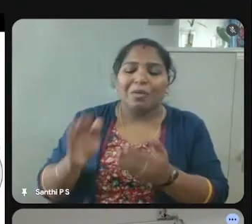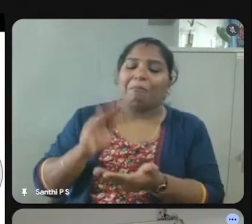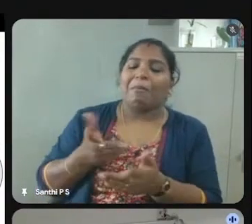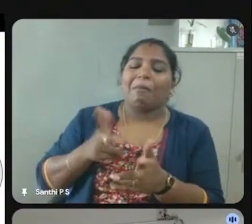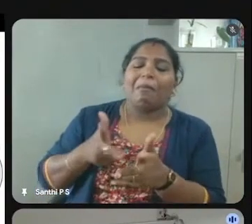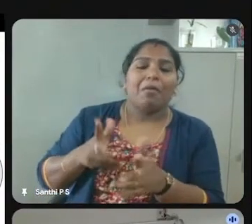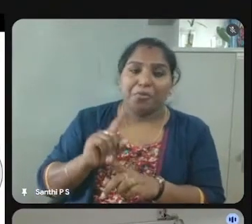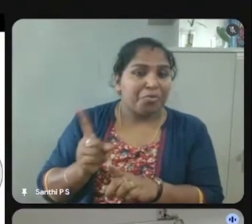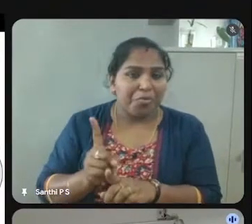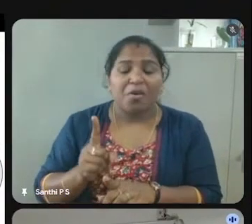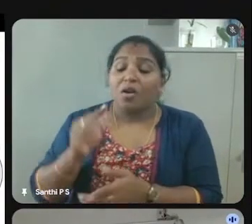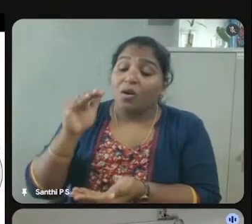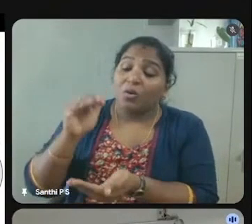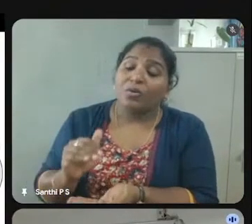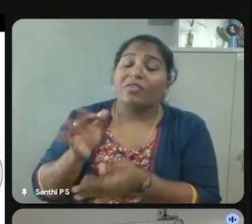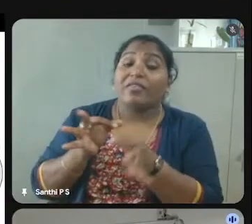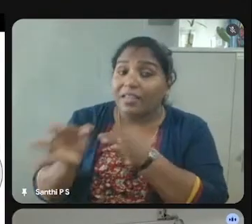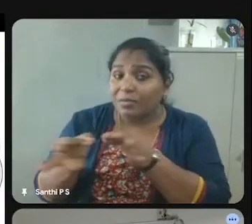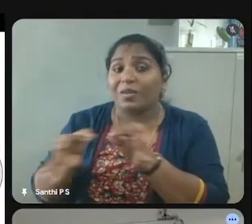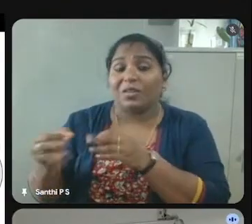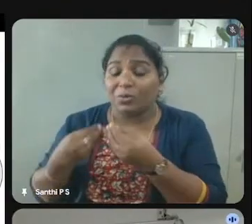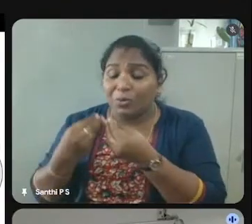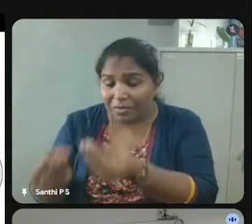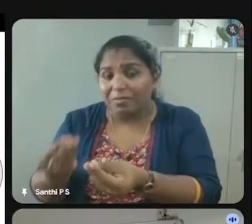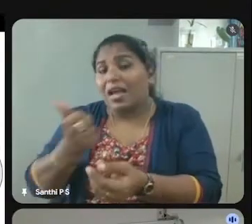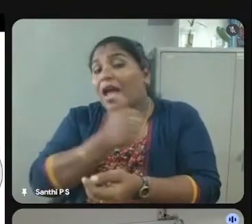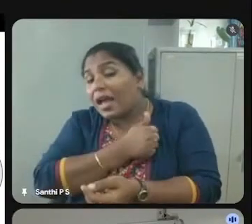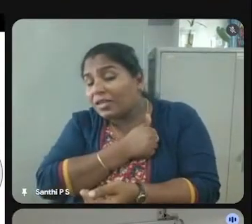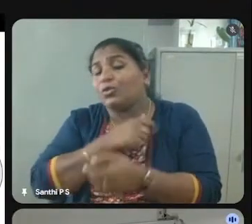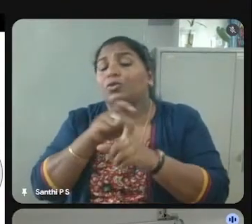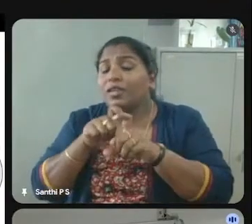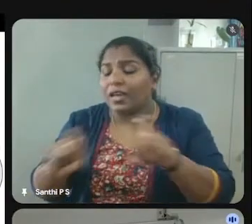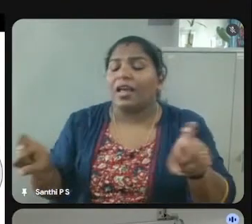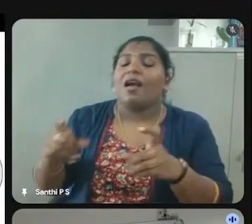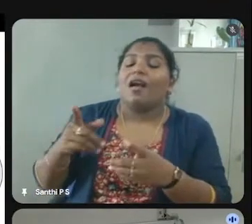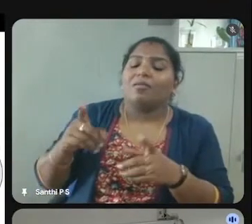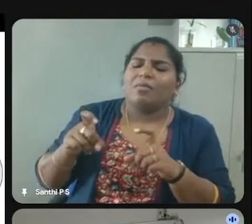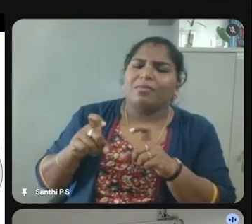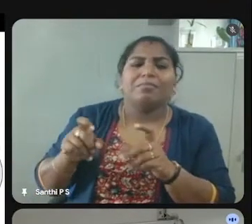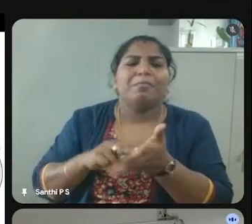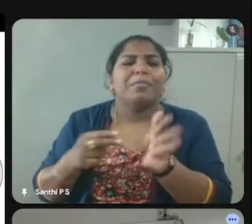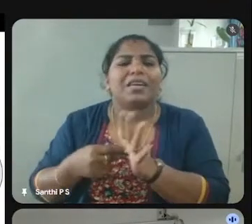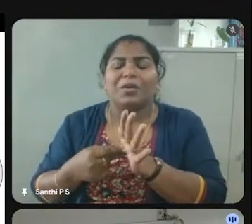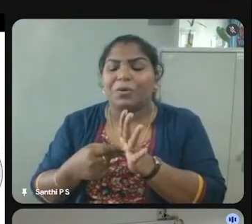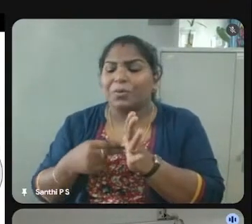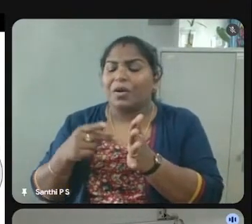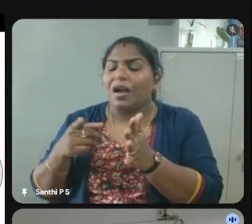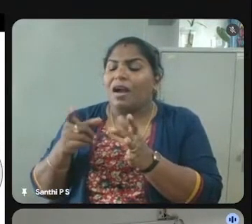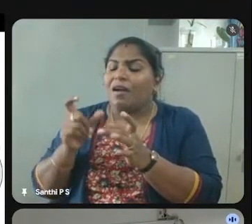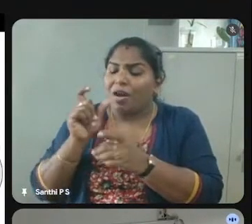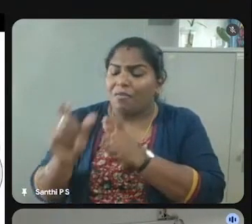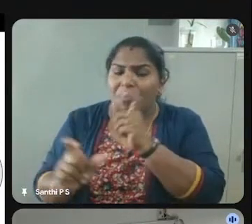കാര്യമുണ്ട്. നമ്മൾ എന്താണ് ചെയ്യുന്നത്, ഞാൻ എന്റെ കുട്ടിയുടെ കൂടെ ഇരിക്കുന്നു, കുട്ടിയുടെ കൂടെ കളിക്കുന്നു, അവരോട് ഇടപെടുന്നു, അവരോട് കമ്മ്യൂണിക്കേറ്റ് ചെയ്യുന്നു. അപ്പോൾ ഞാൻ